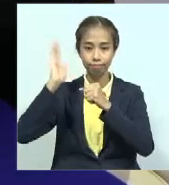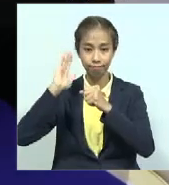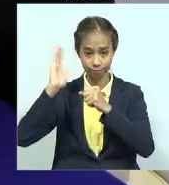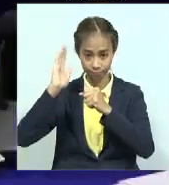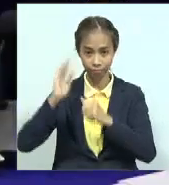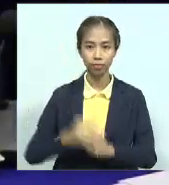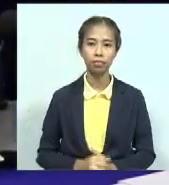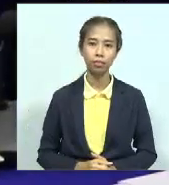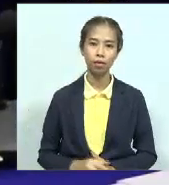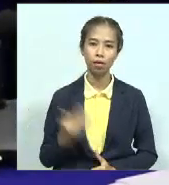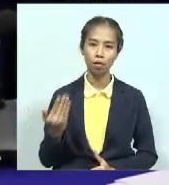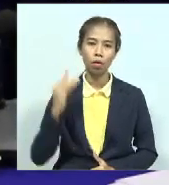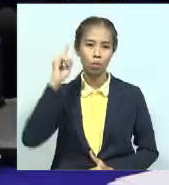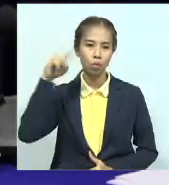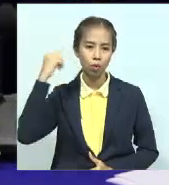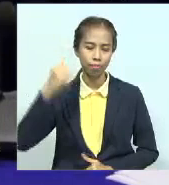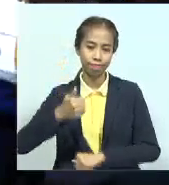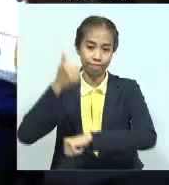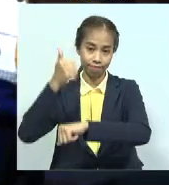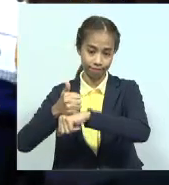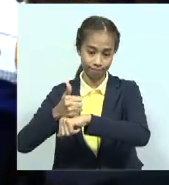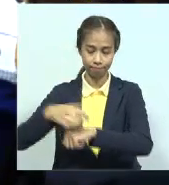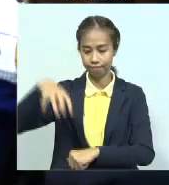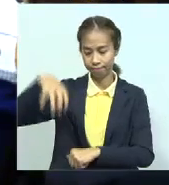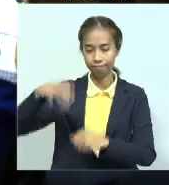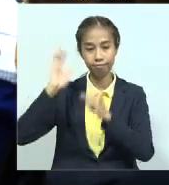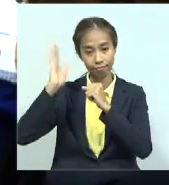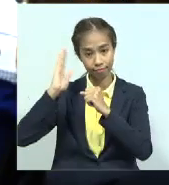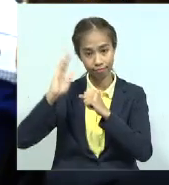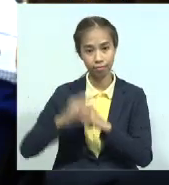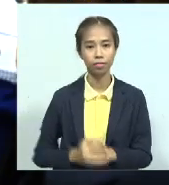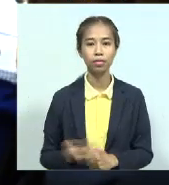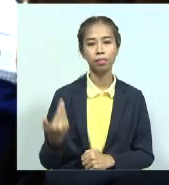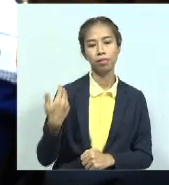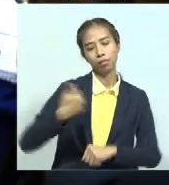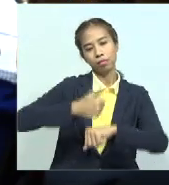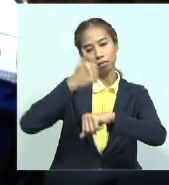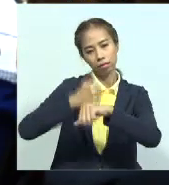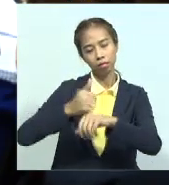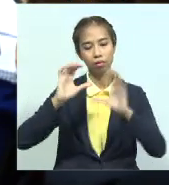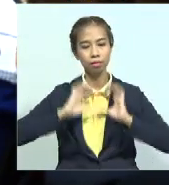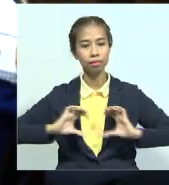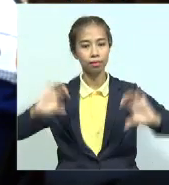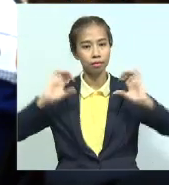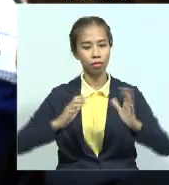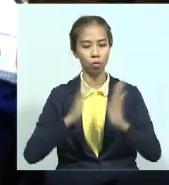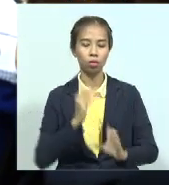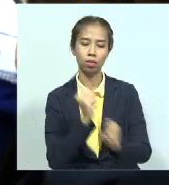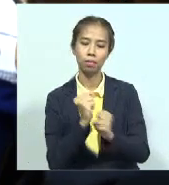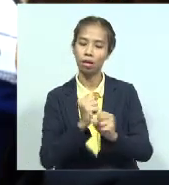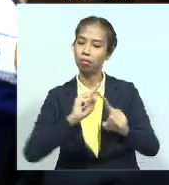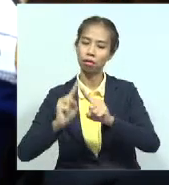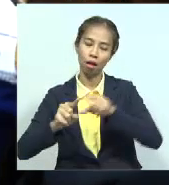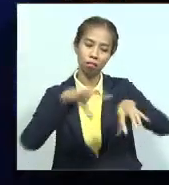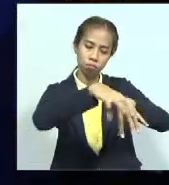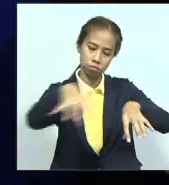ทัยเลิศเกษมผู้อำนวยการสำนักข่าวกรมประชาสัมพันธ์รวมทั้งผู้อำนวยการและข้าราชการรวมถึงเจ้าหน้าที่หน่วยงานที่เกี่ยวข้อง